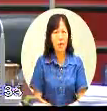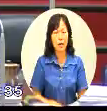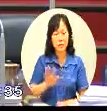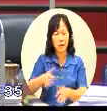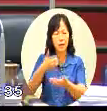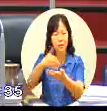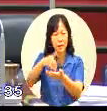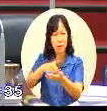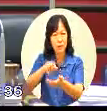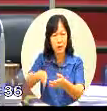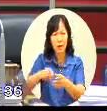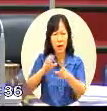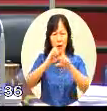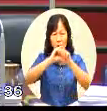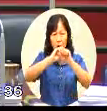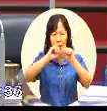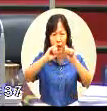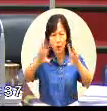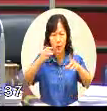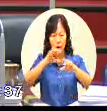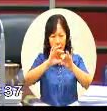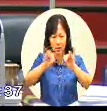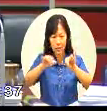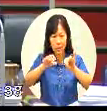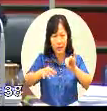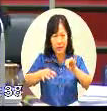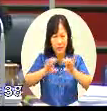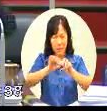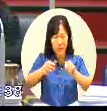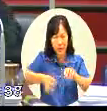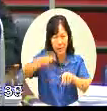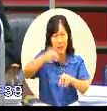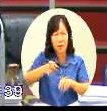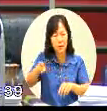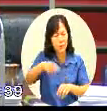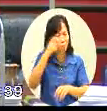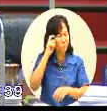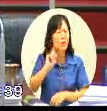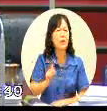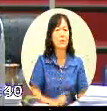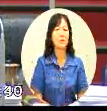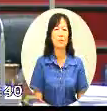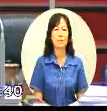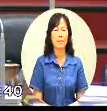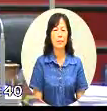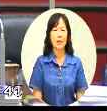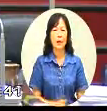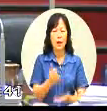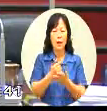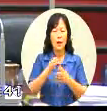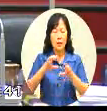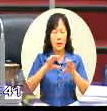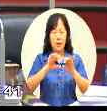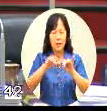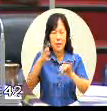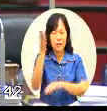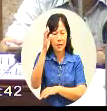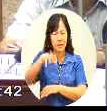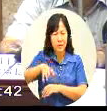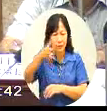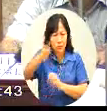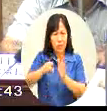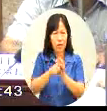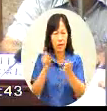编公告地价嘛？那你的看法是怎样？ 请局长回答。 谢谢议长，谢谢萧议员